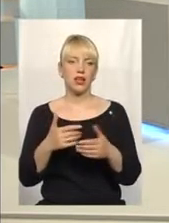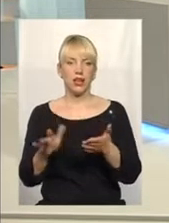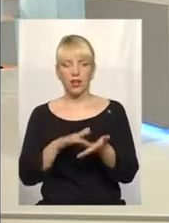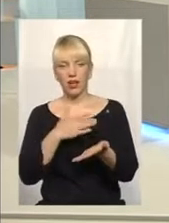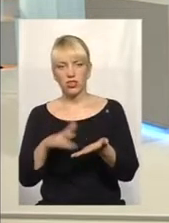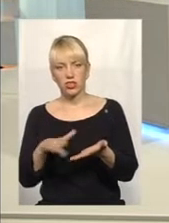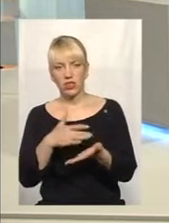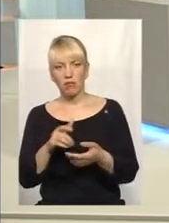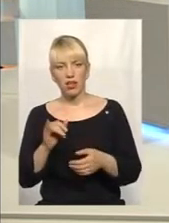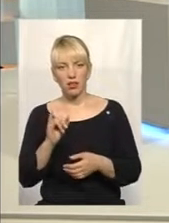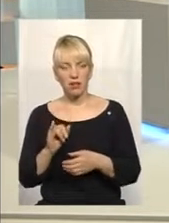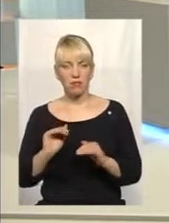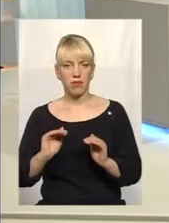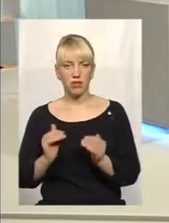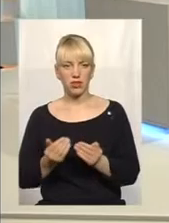гаджетами, менше